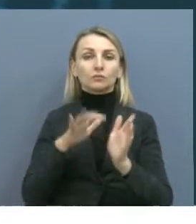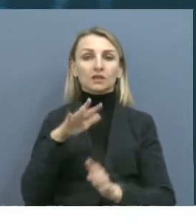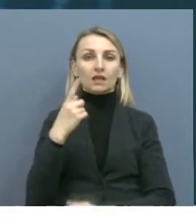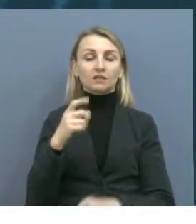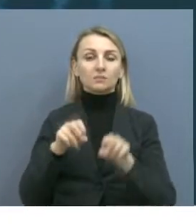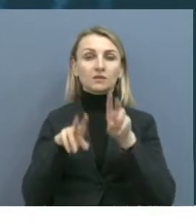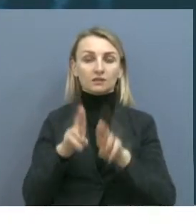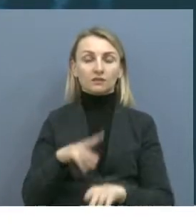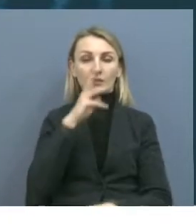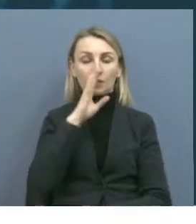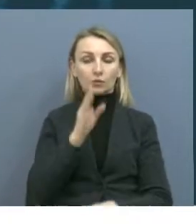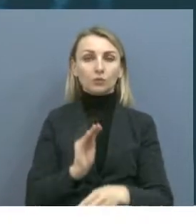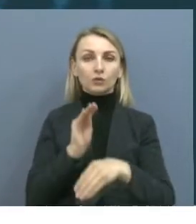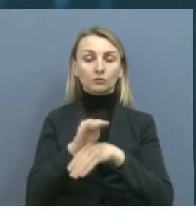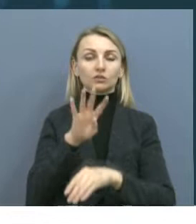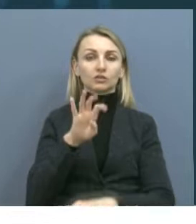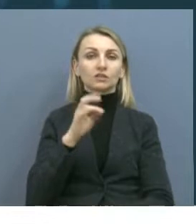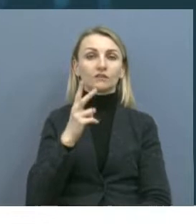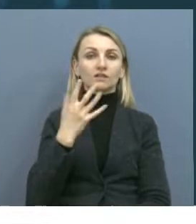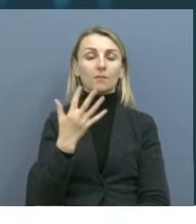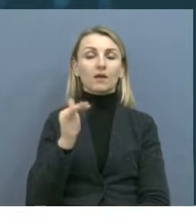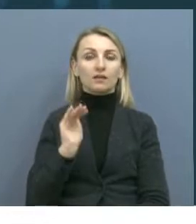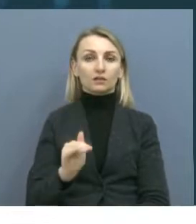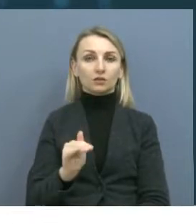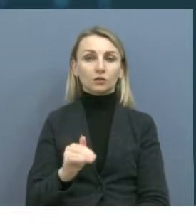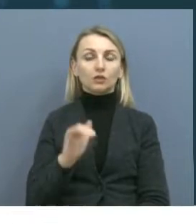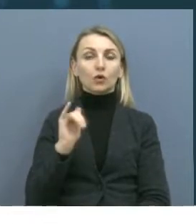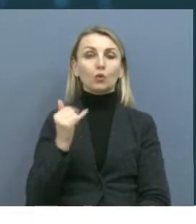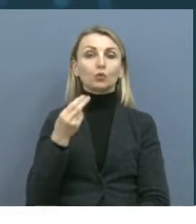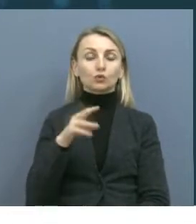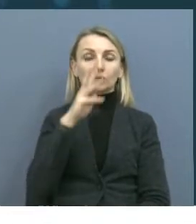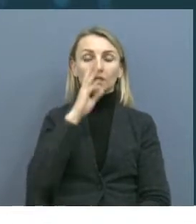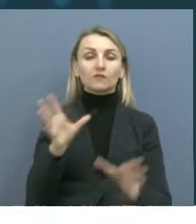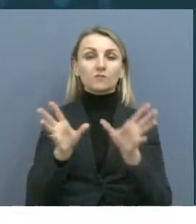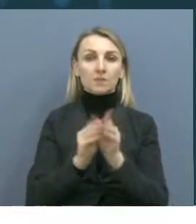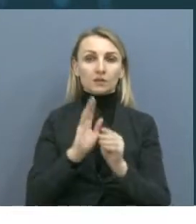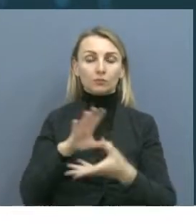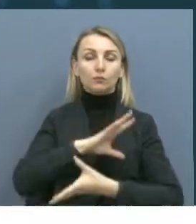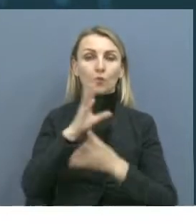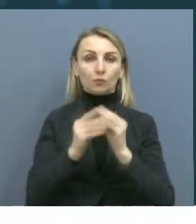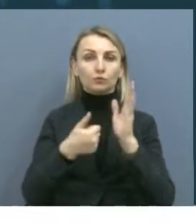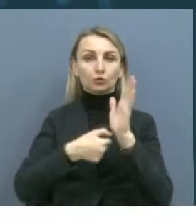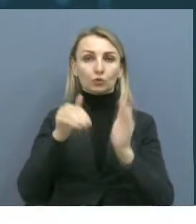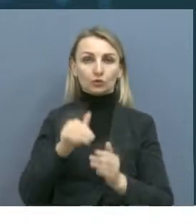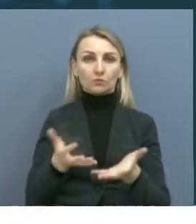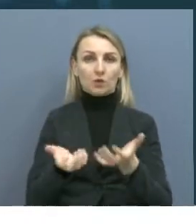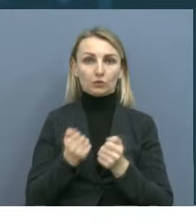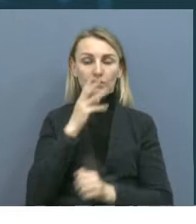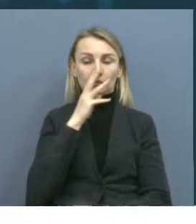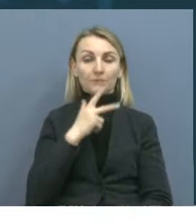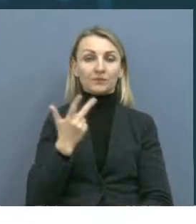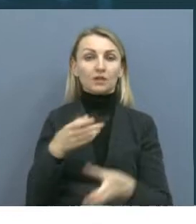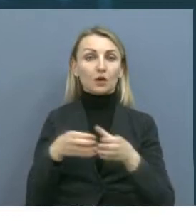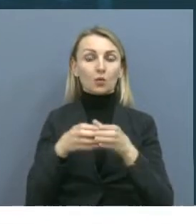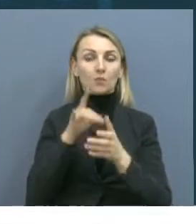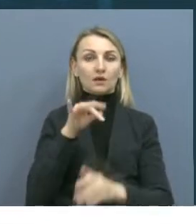Размер надбавки составит 425 тысяч тенге. С учетом зарплаты они будут получать около 600 тысяч тенге. Третья группа риска